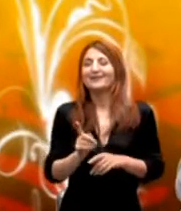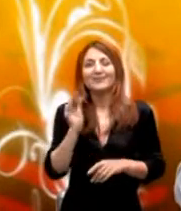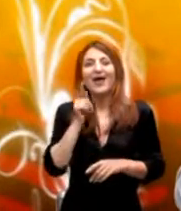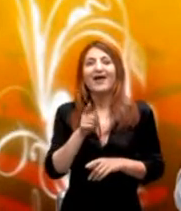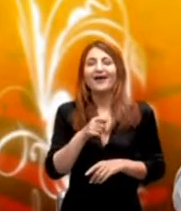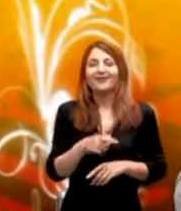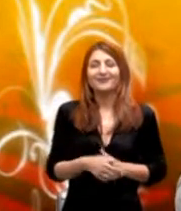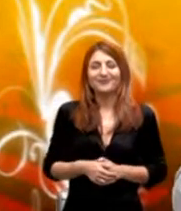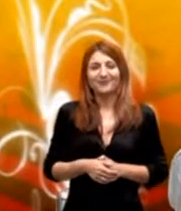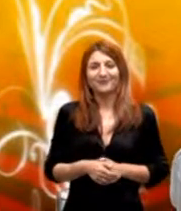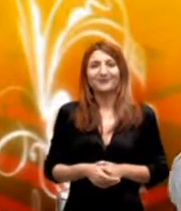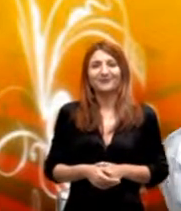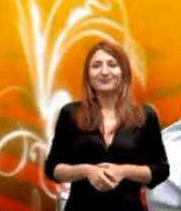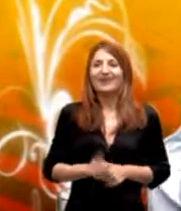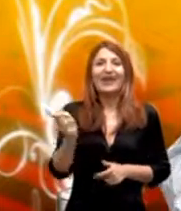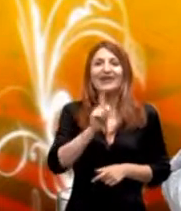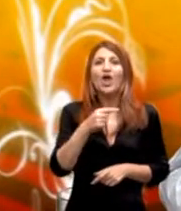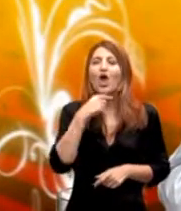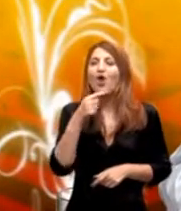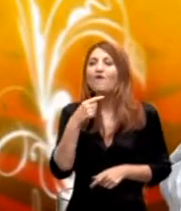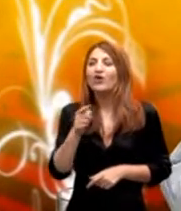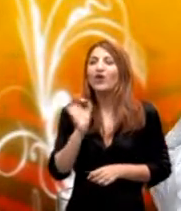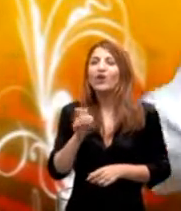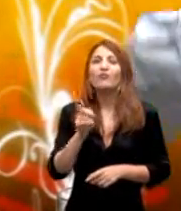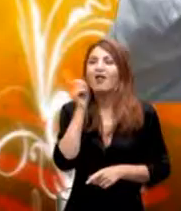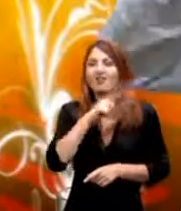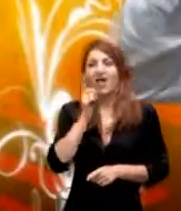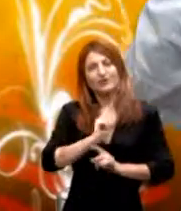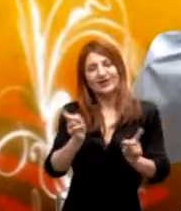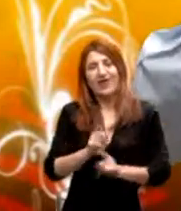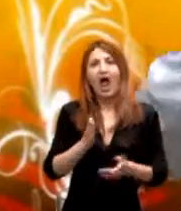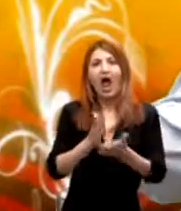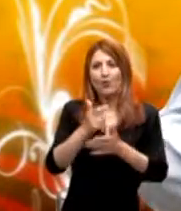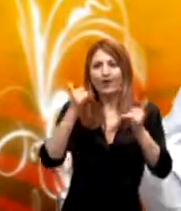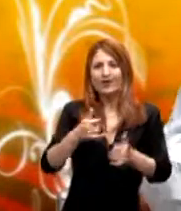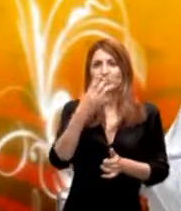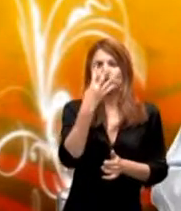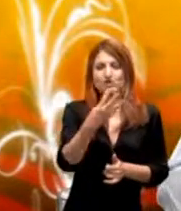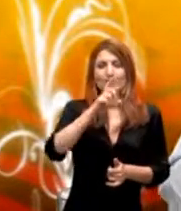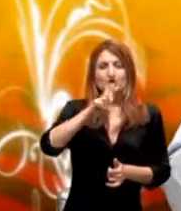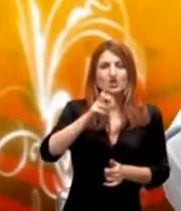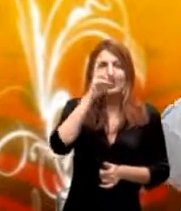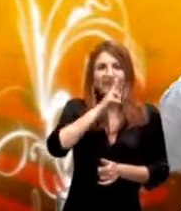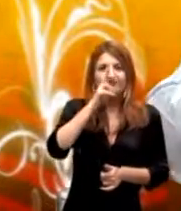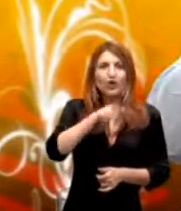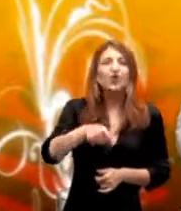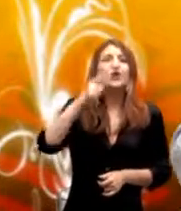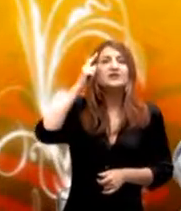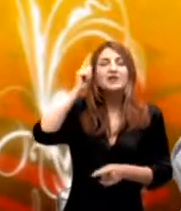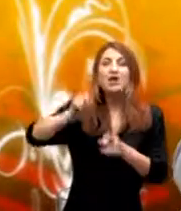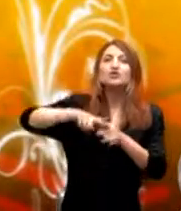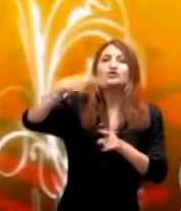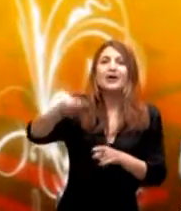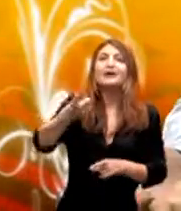Nije dobro ljudima govoriti neistinu. Ne. Ako je popio danas 4 čaše vina, onda ne smije drugih